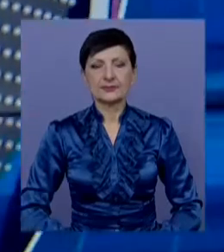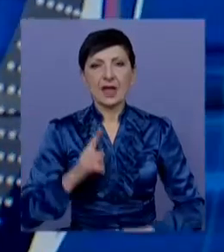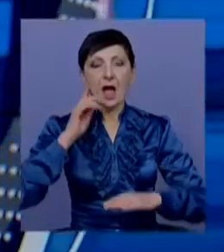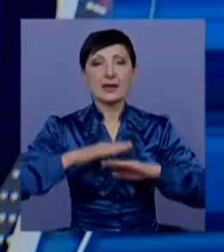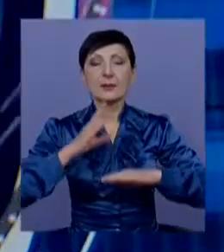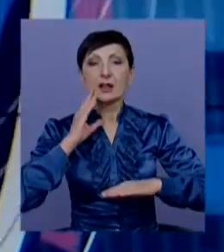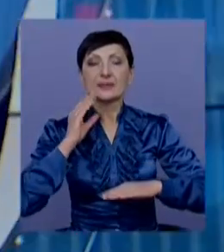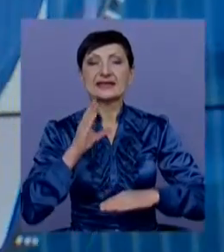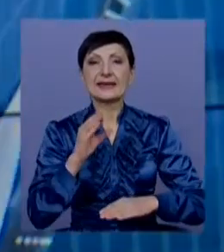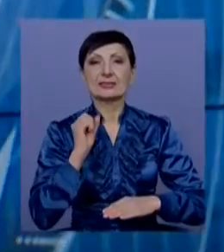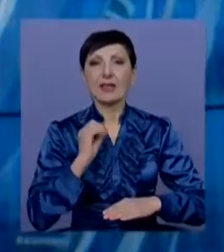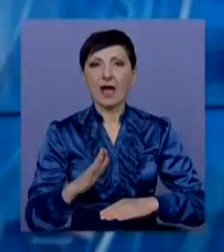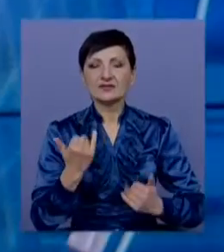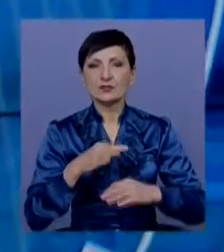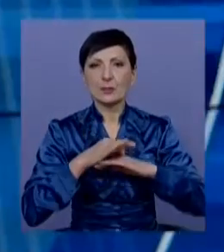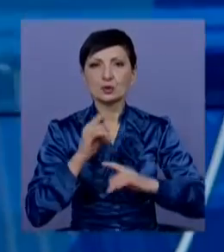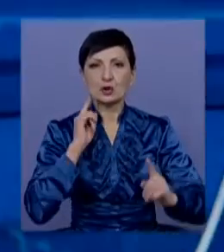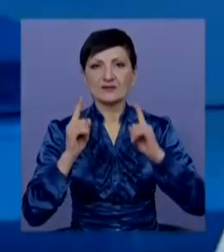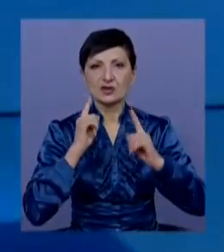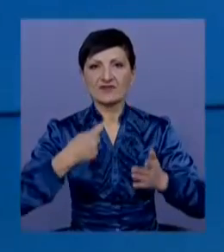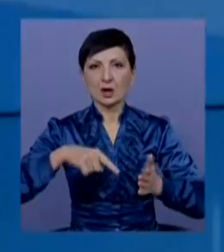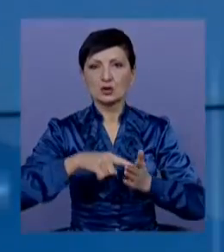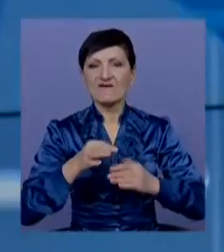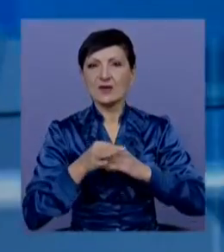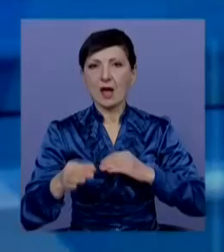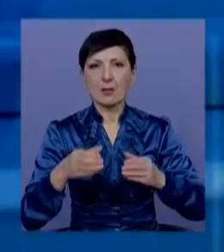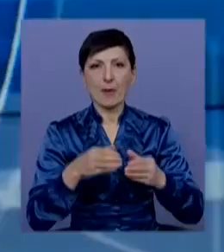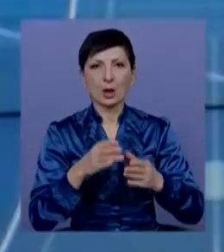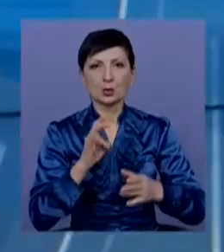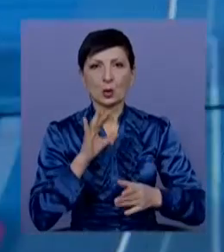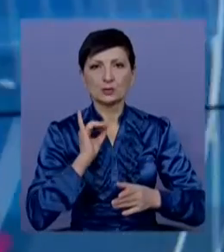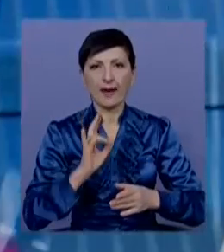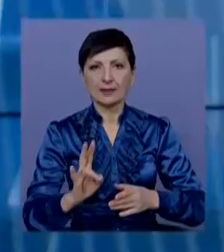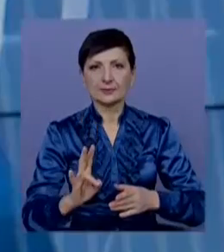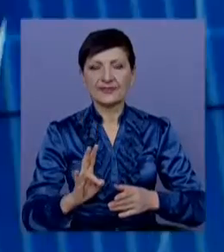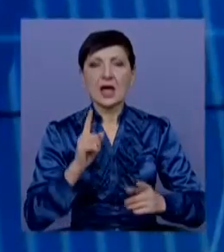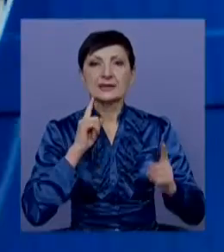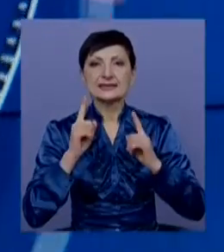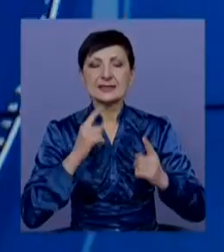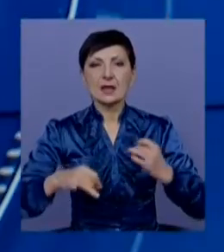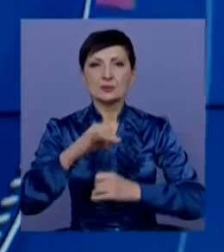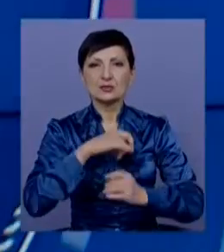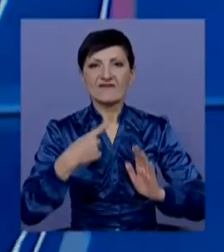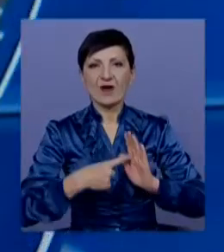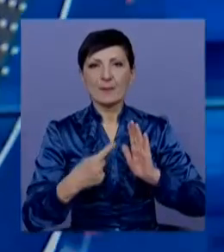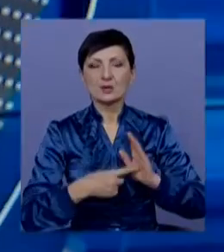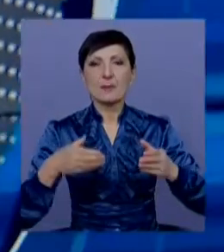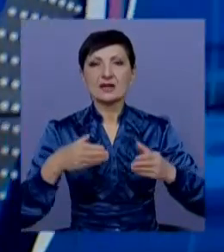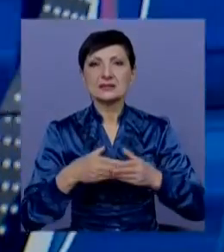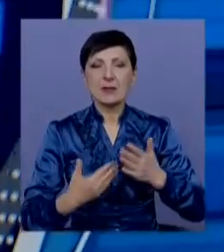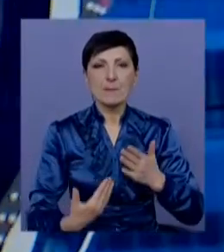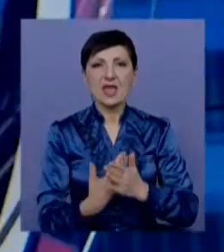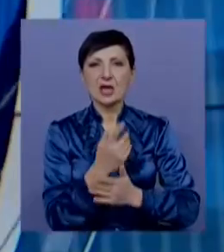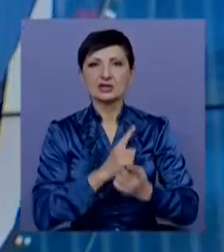Аким Маматы Бакыджан Сагынтаев сегодня провел совещание в городском филиале партии Нур Отан. На заседании обсудили вопросы партийной